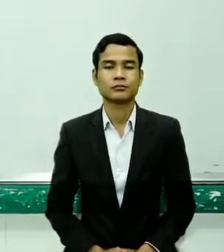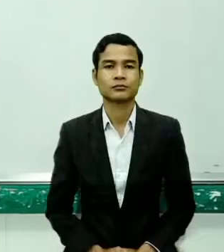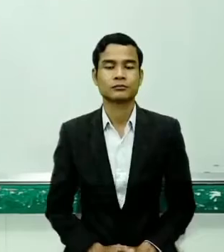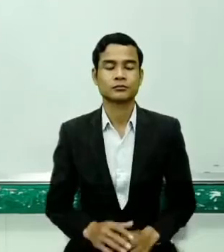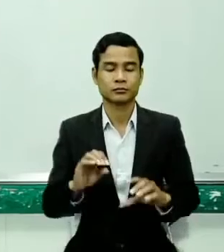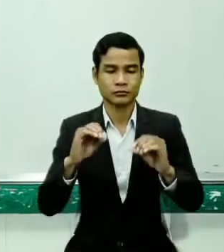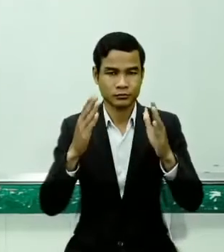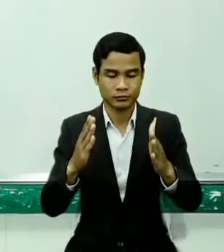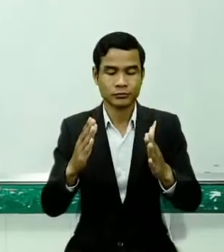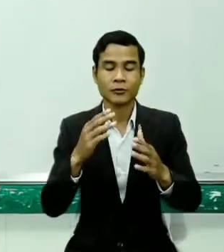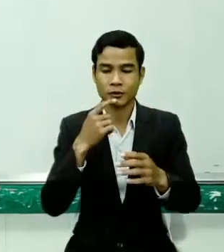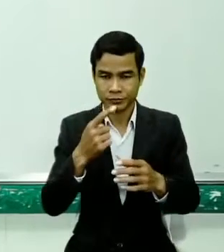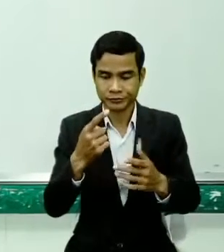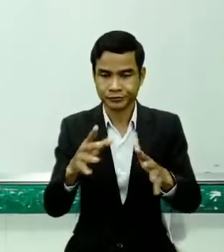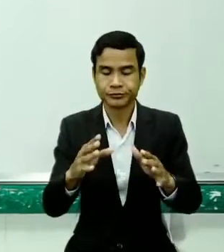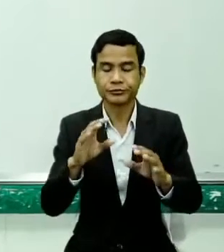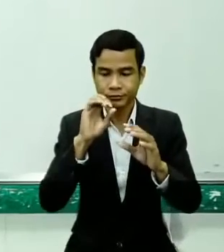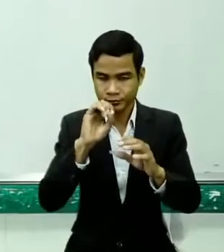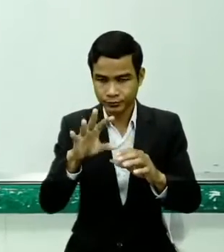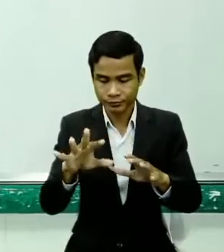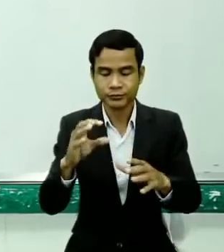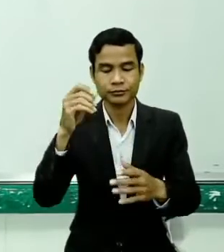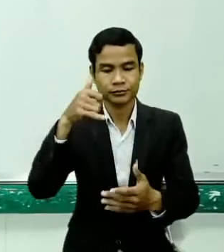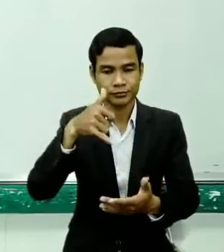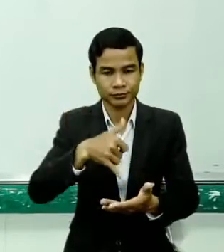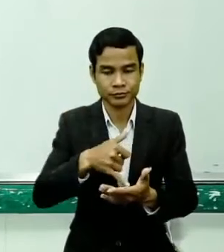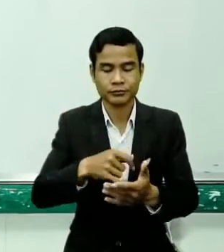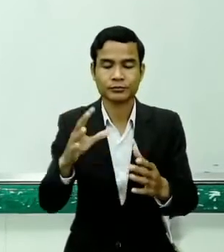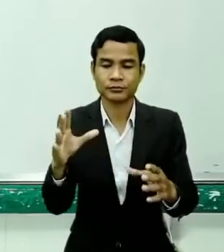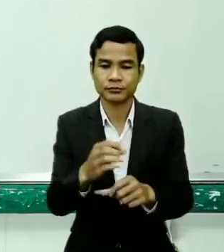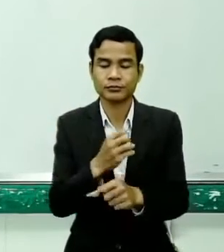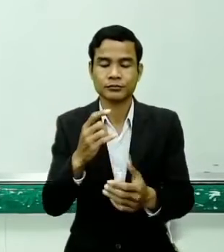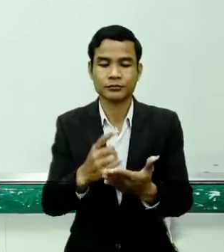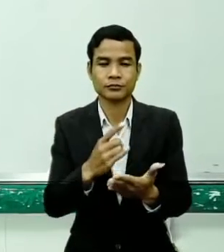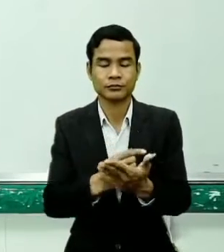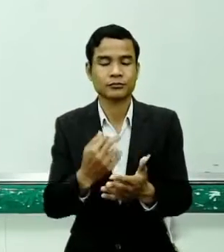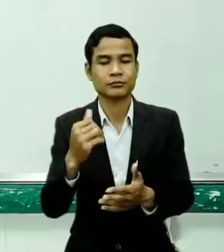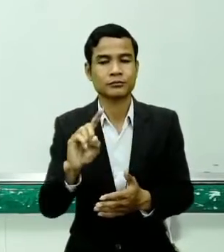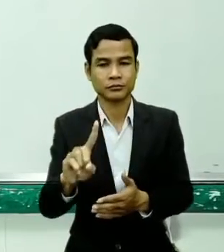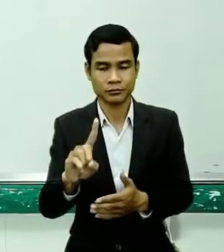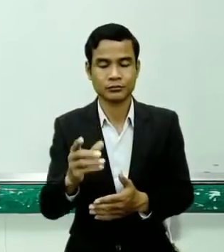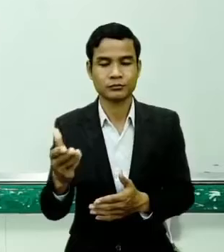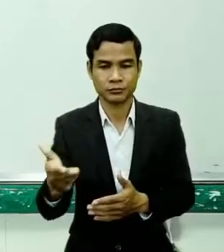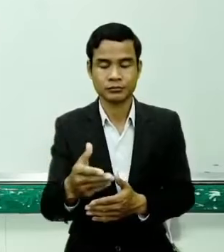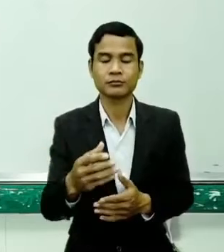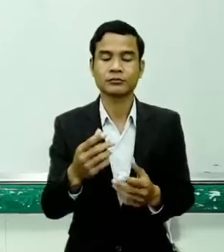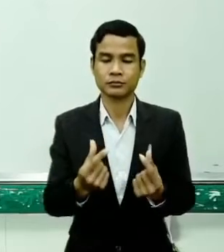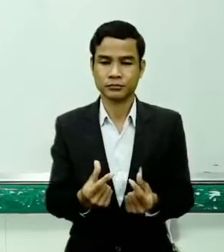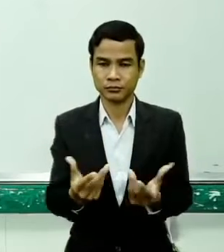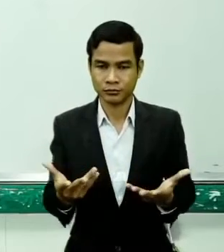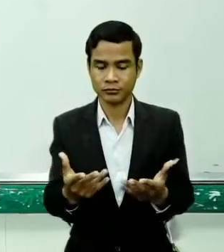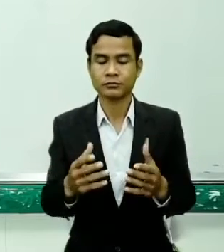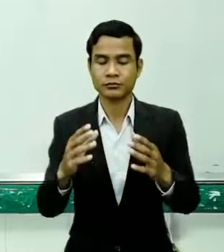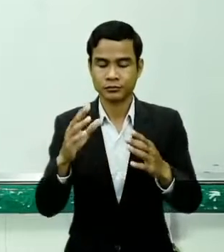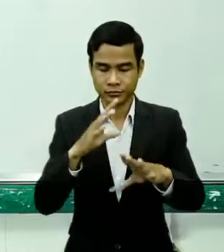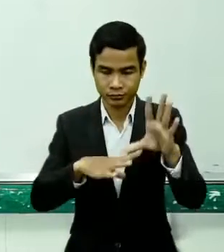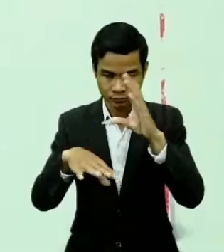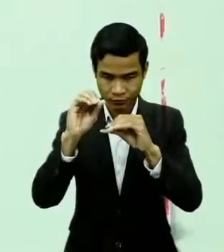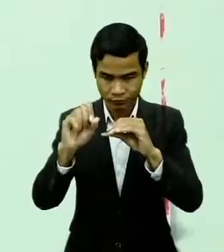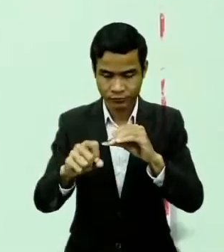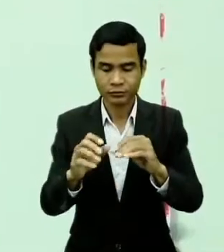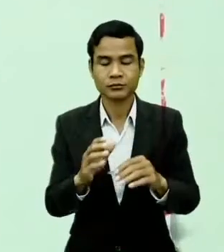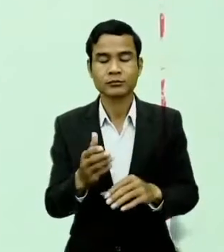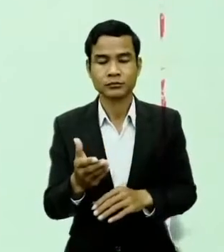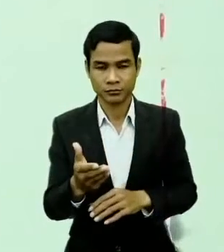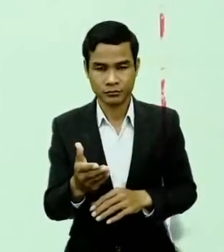chà tuy nhiên cục ban cho miệng câu chẳng thà ngày nít dương một mình chọc nâng mê riêng tìm mùi rồi bỏ dương được chứ nét ngày nít dương nâng sắc xá từ